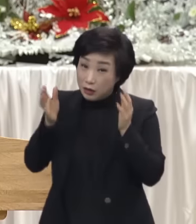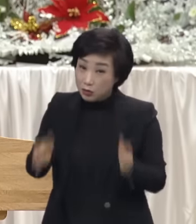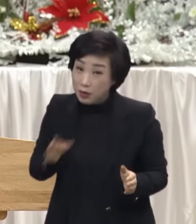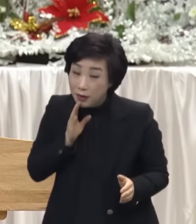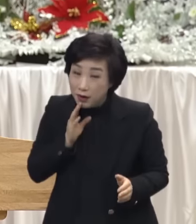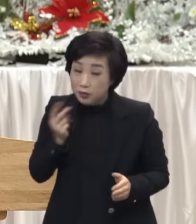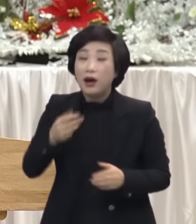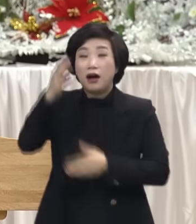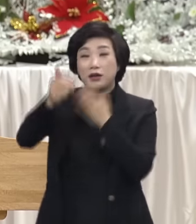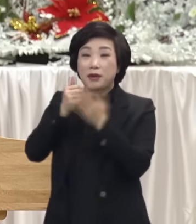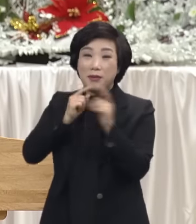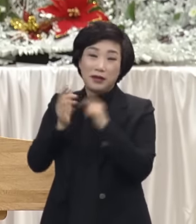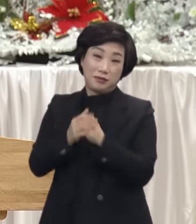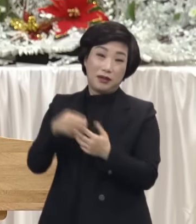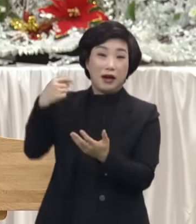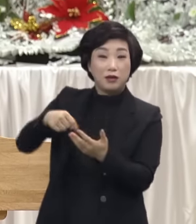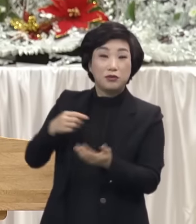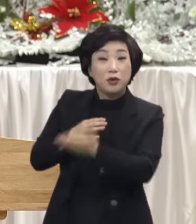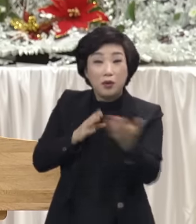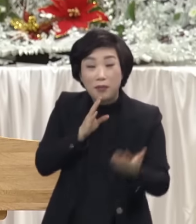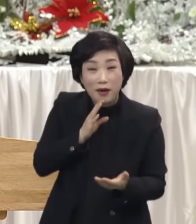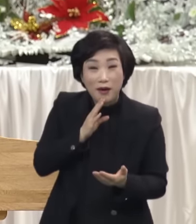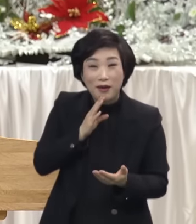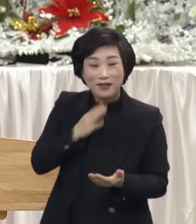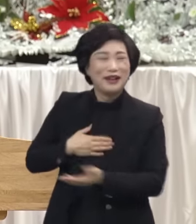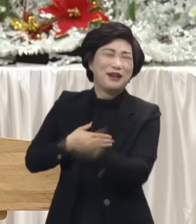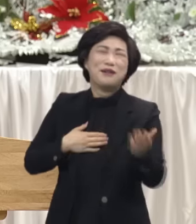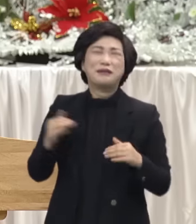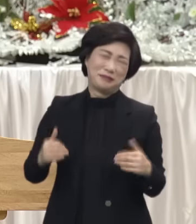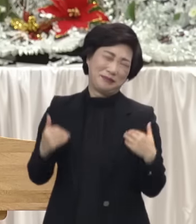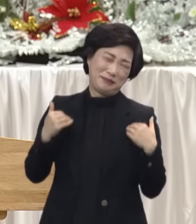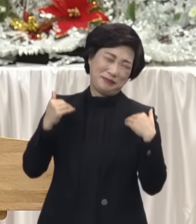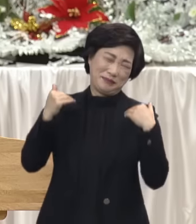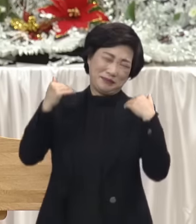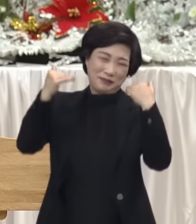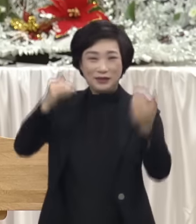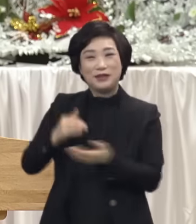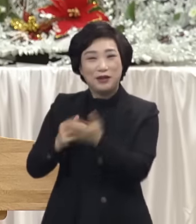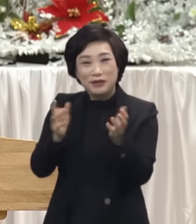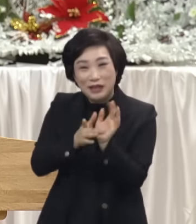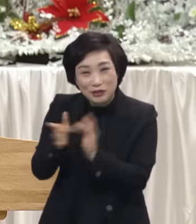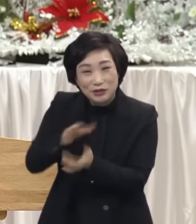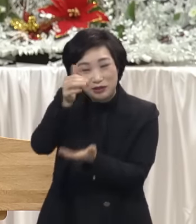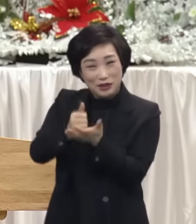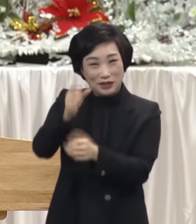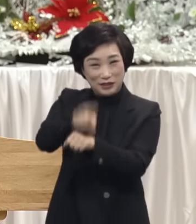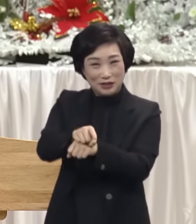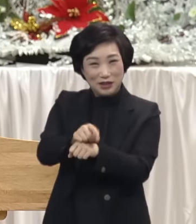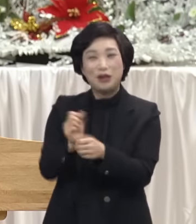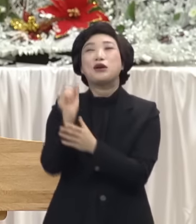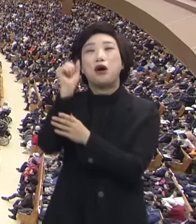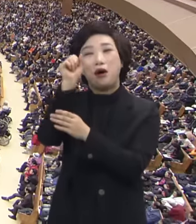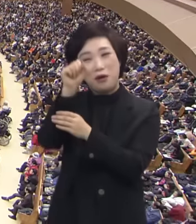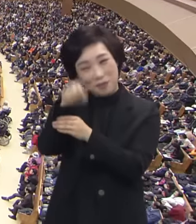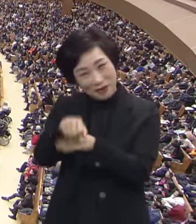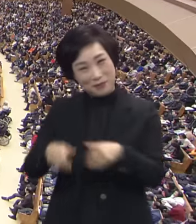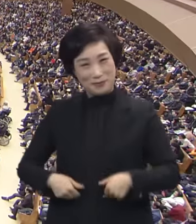말씀으로 먹이고 우린 잘 자라서 예수 그리스도의 특성의 작품을 내야